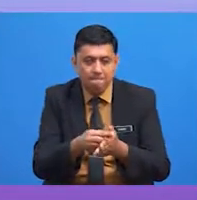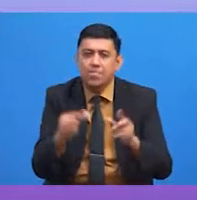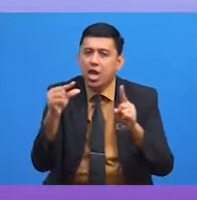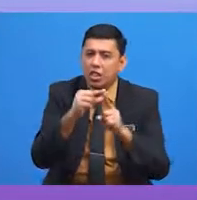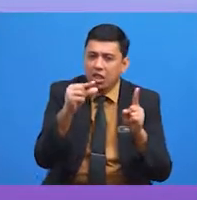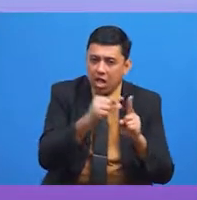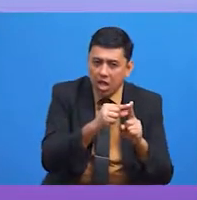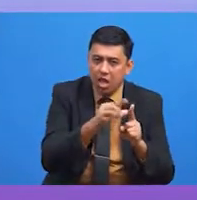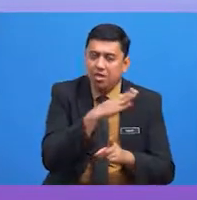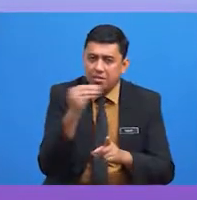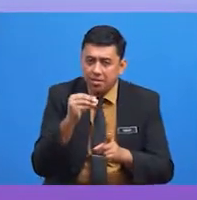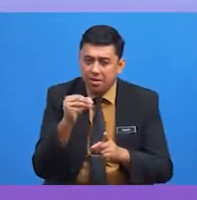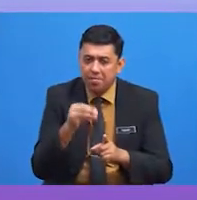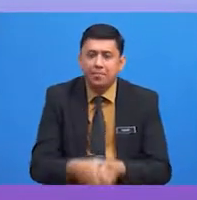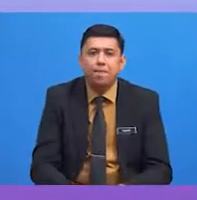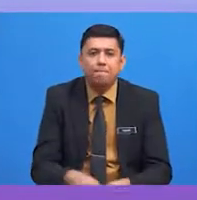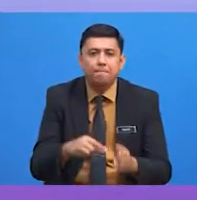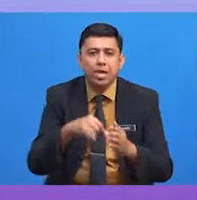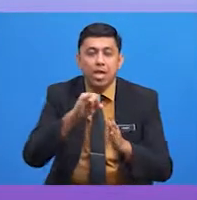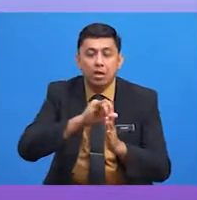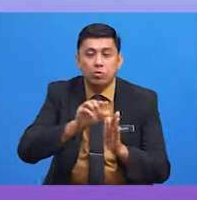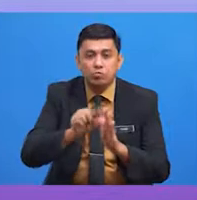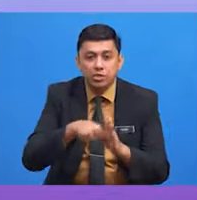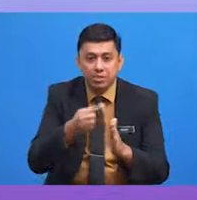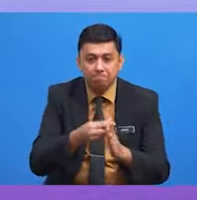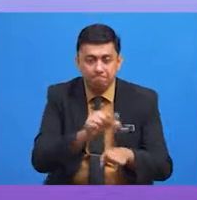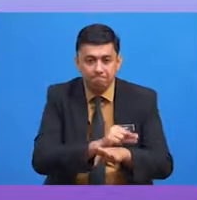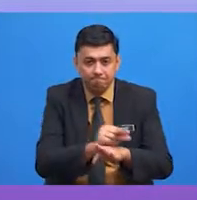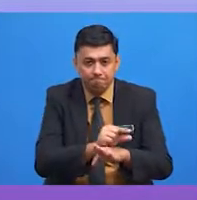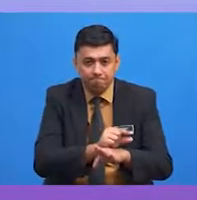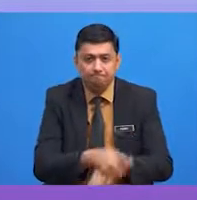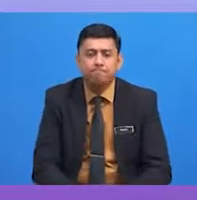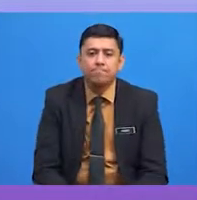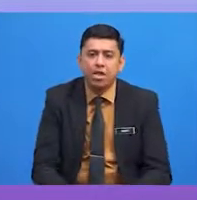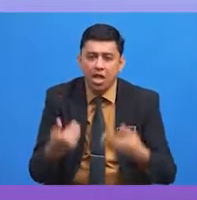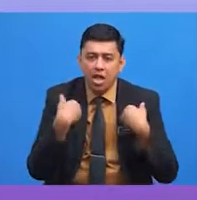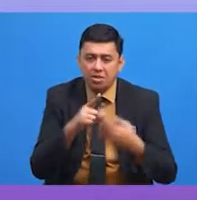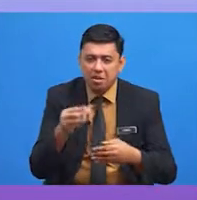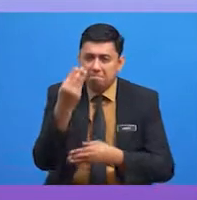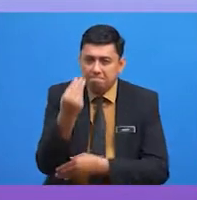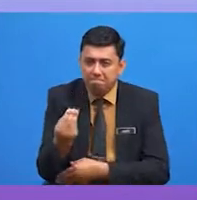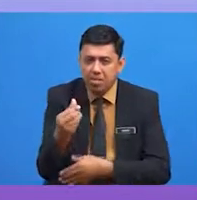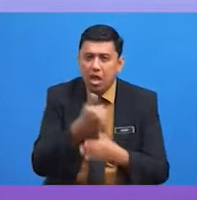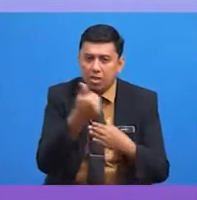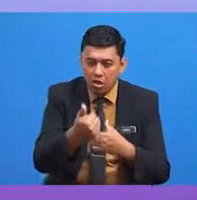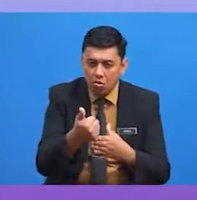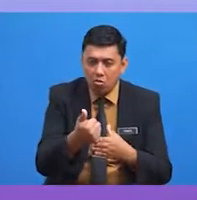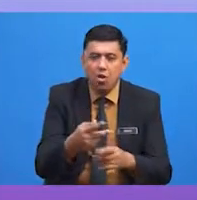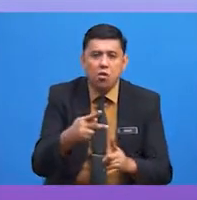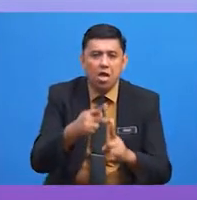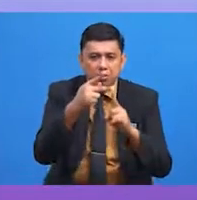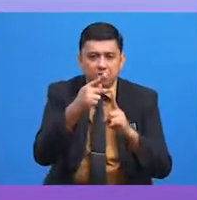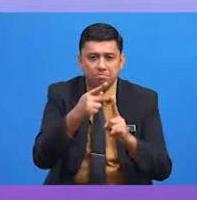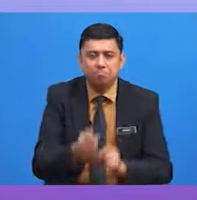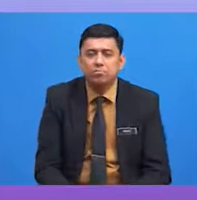kosakata dan istilah yang digunakan adalah terhad atau